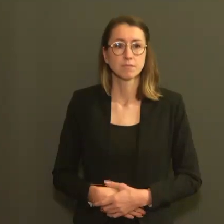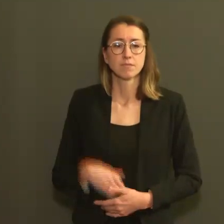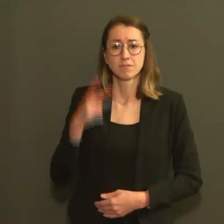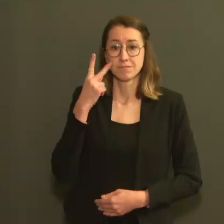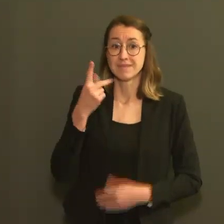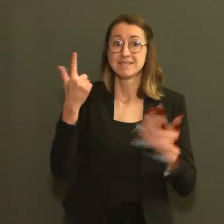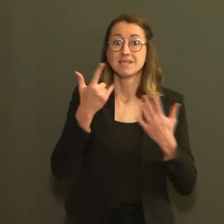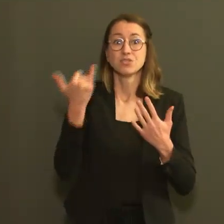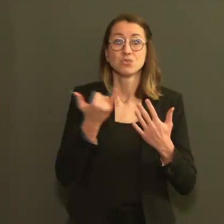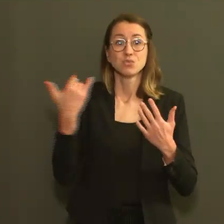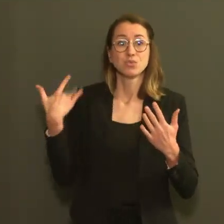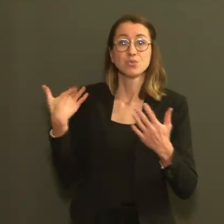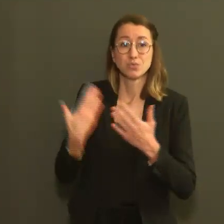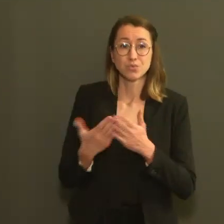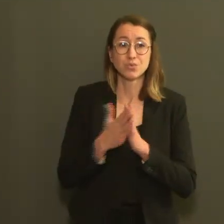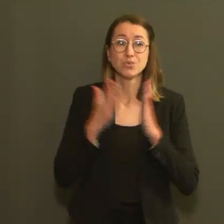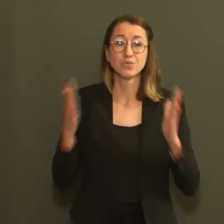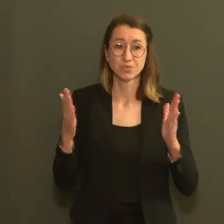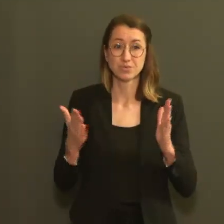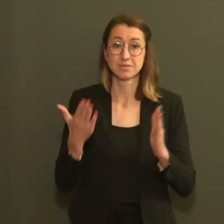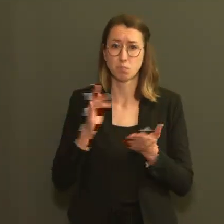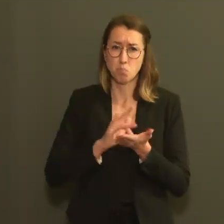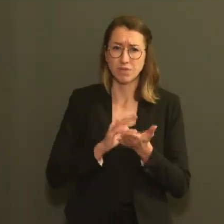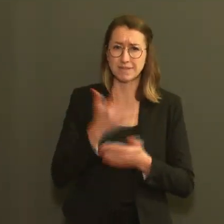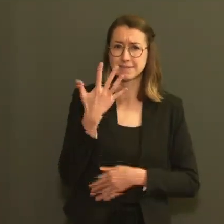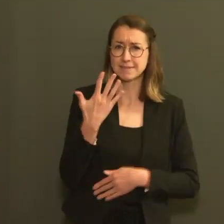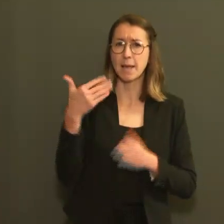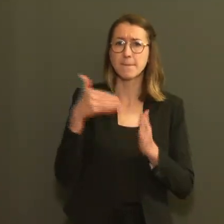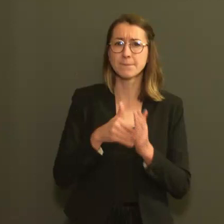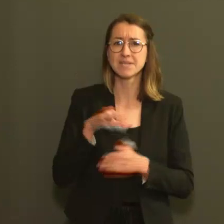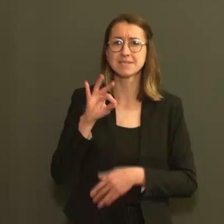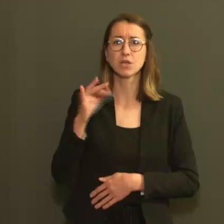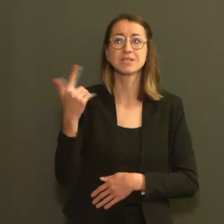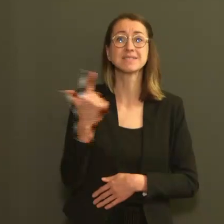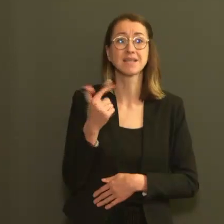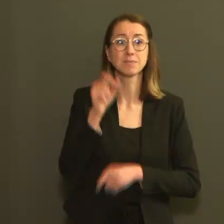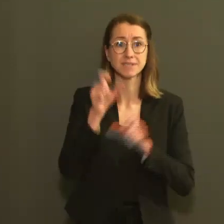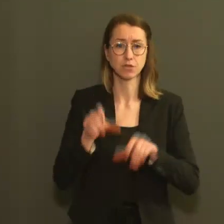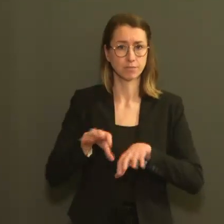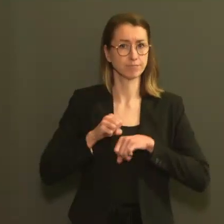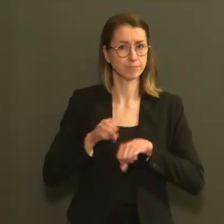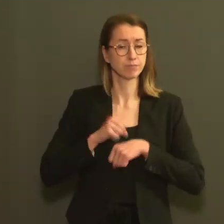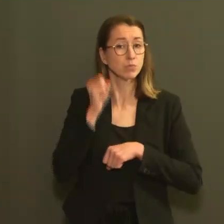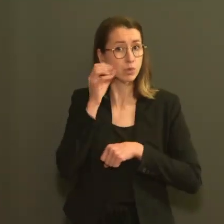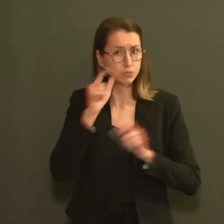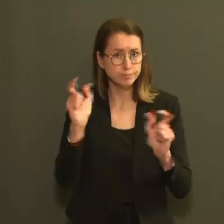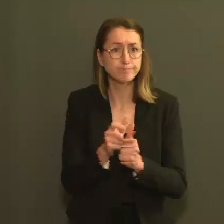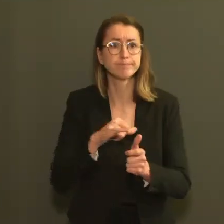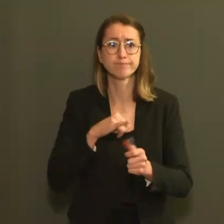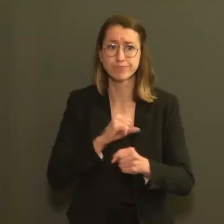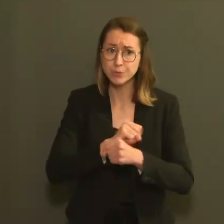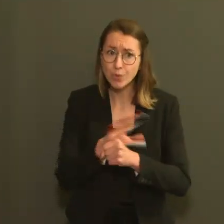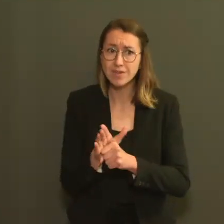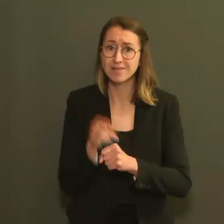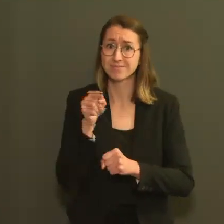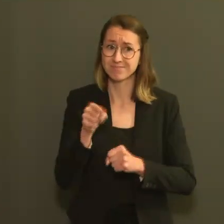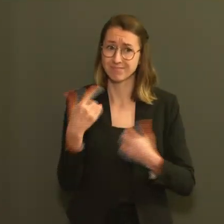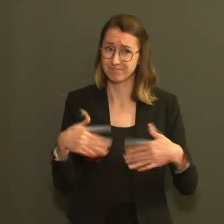5057 nouveaux cas en moyenne ont été diagnostiqués tous les jours. Ceci correspond à une augmentation majeure